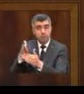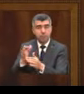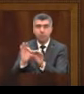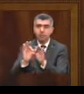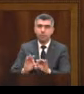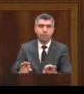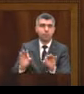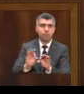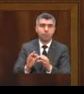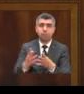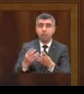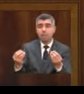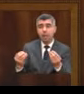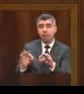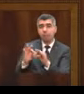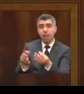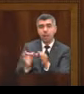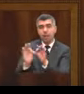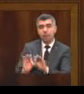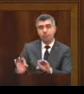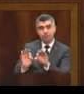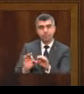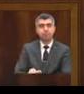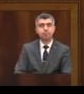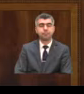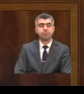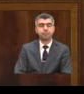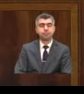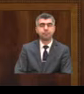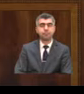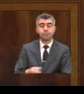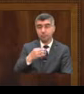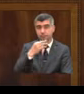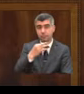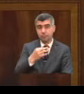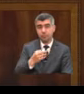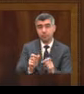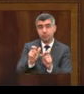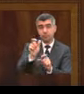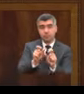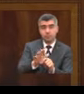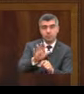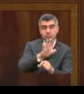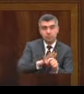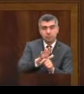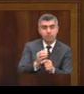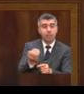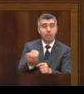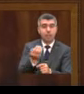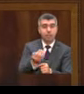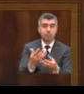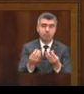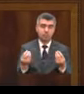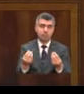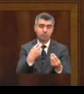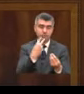فيهم ما عندوش أسر. هذه الظاهرة كذلك اللي تكلموا عليها الأخوات والإخوان ديال المتسولين، الآن